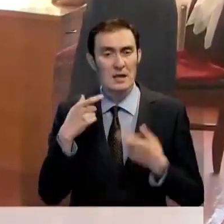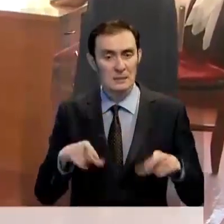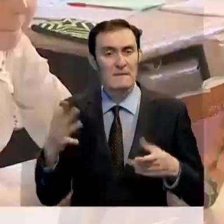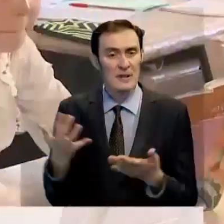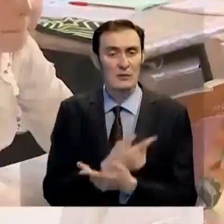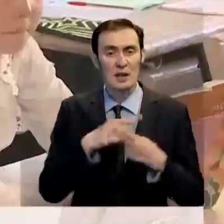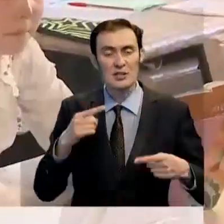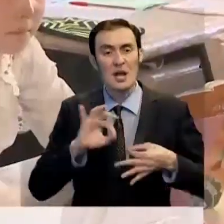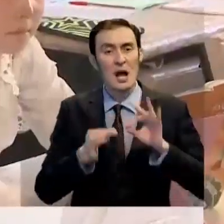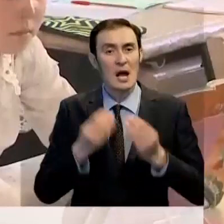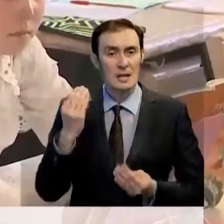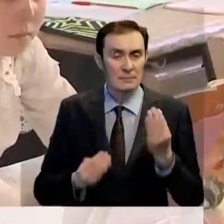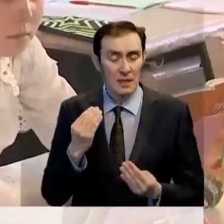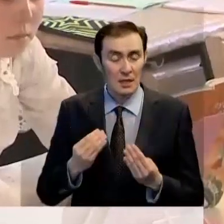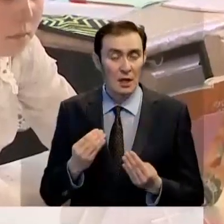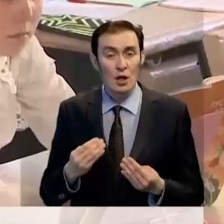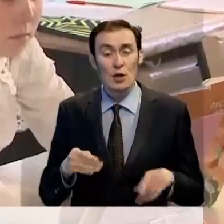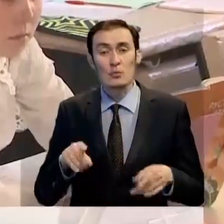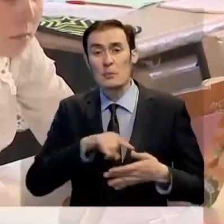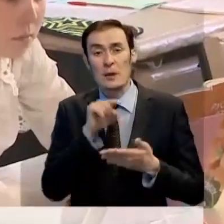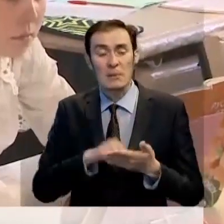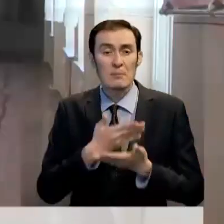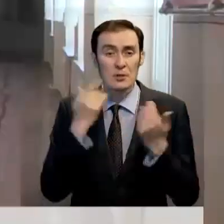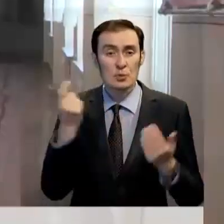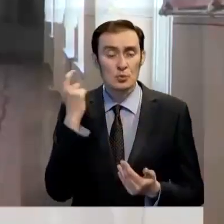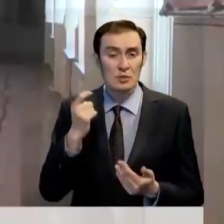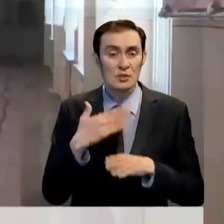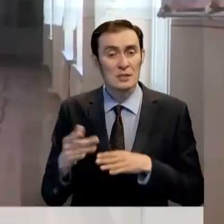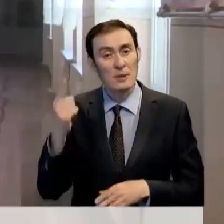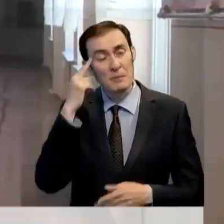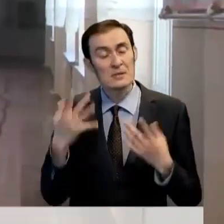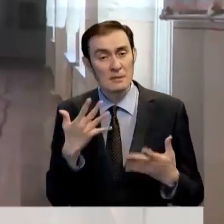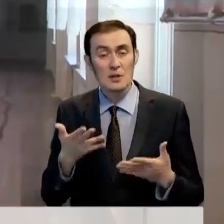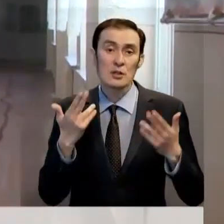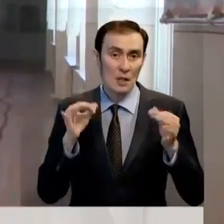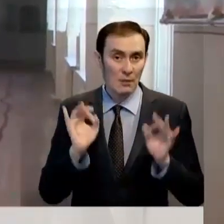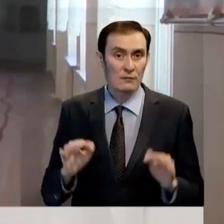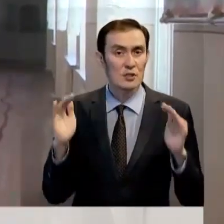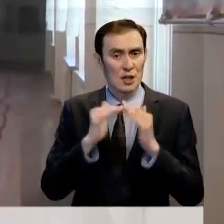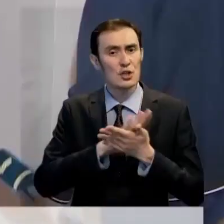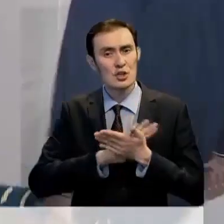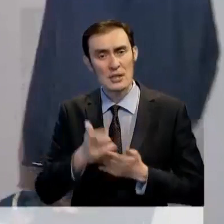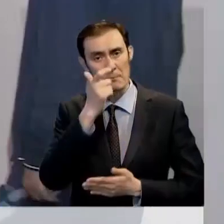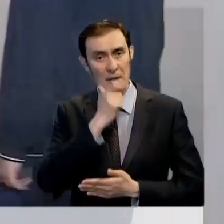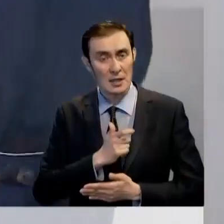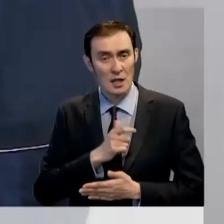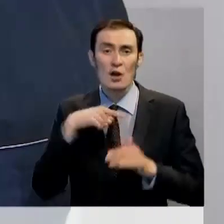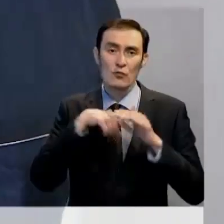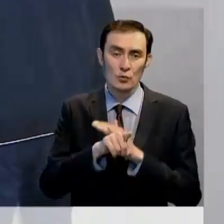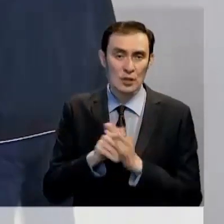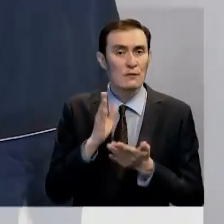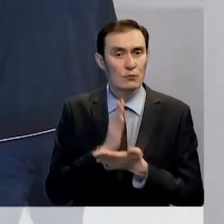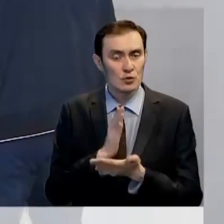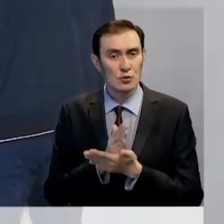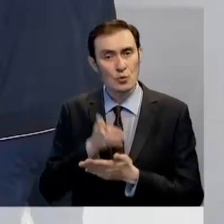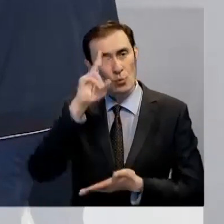выигрывают различные олимпиады. Наверное, нет тут проблем с хозяйственной частью, подумали мы. И правда, здание чистое и опрятное. Внутри